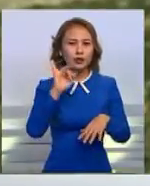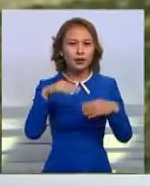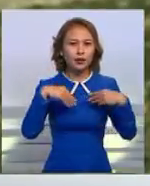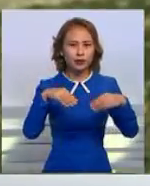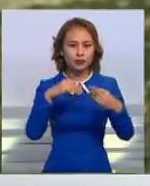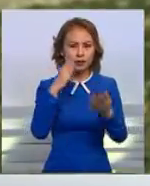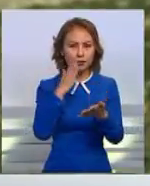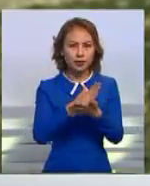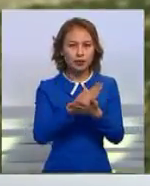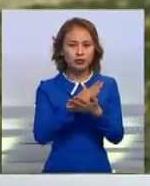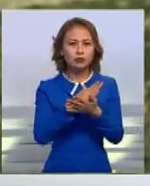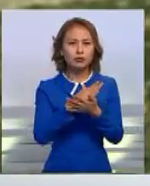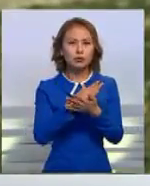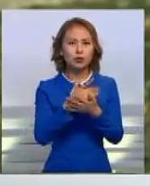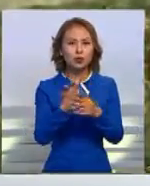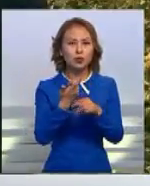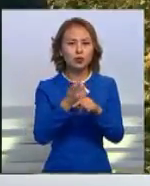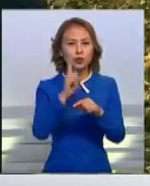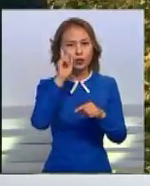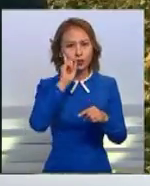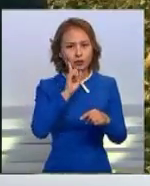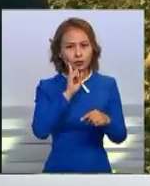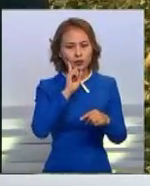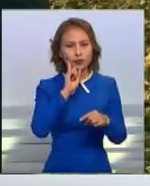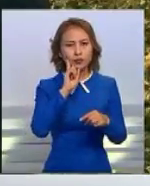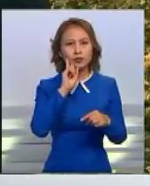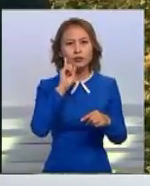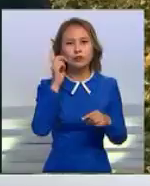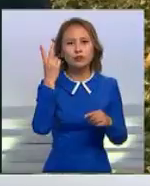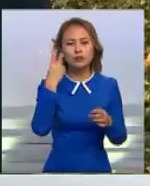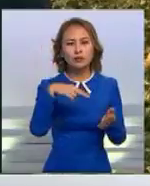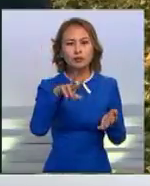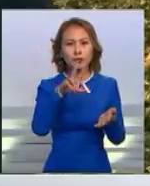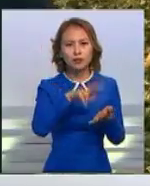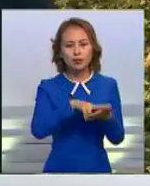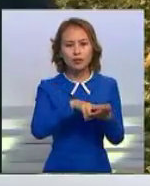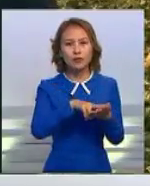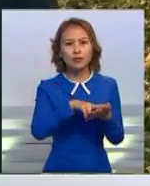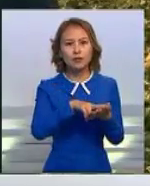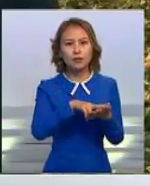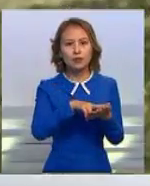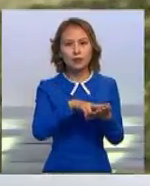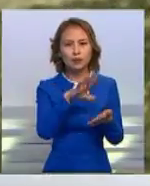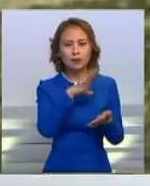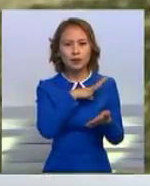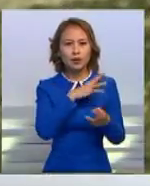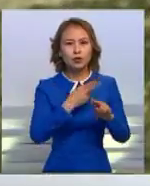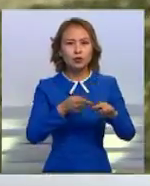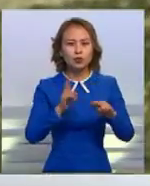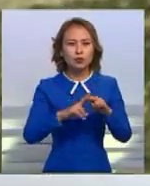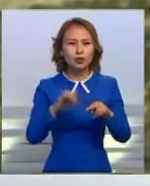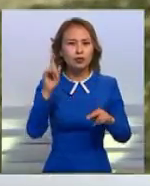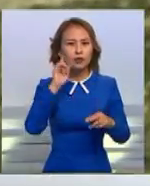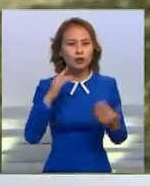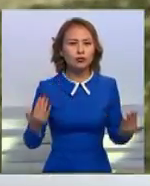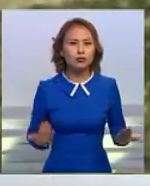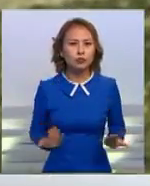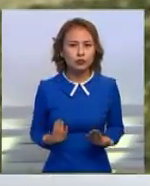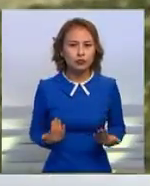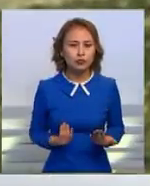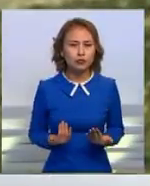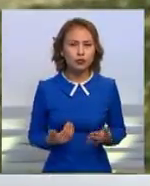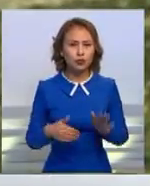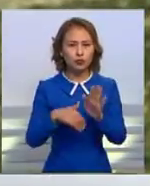ғой. Өнімі былтырғы жылдары 20 центнерден, биыл да 20 центнерден келіп жатыр. Тұқым жақсы болмай, өнім жақсы болмайды